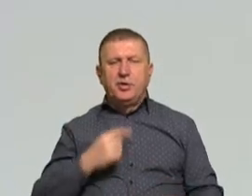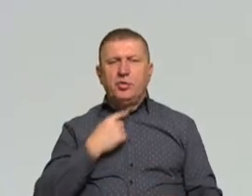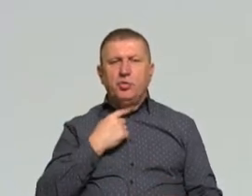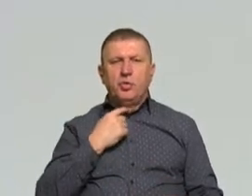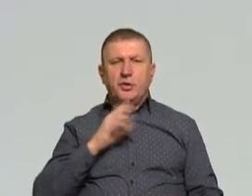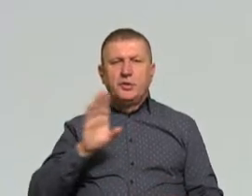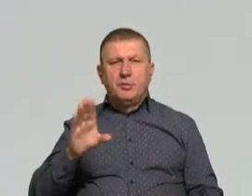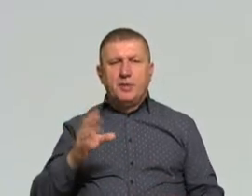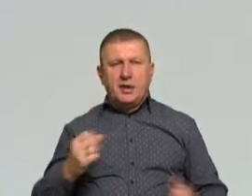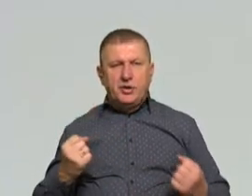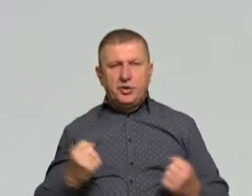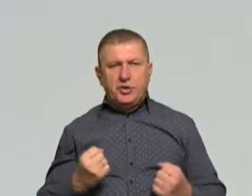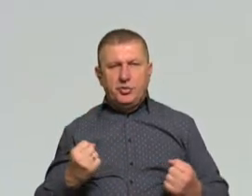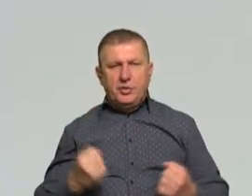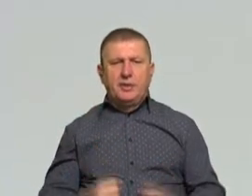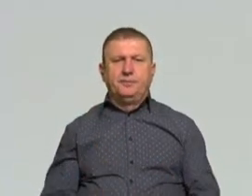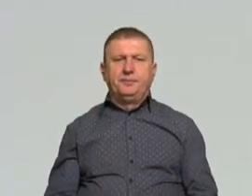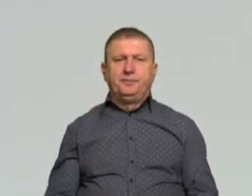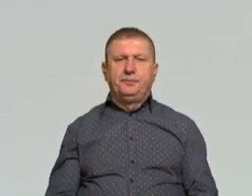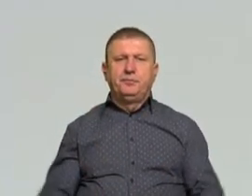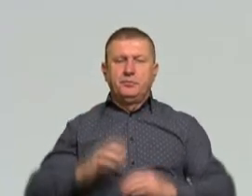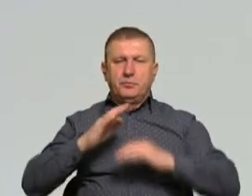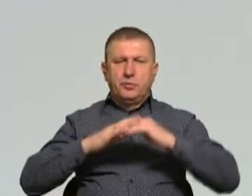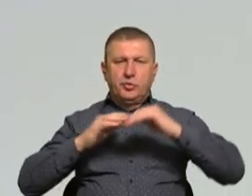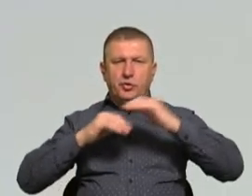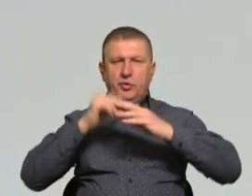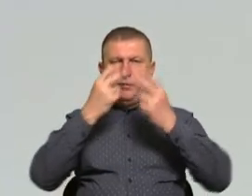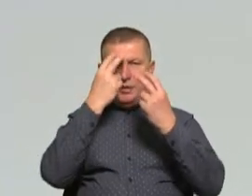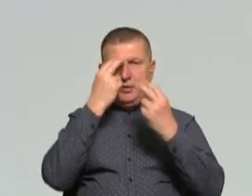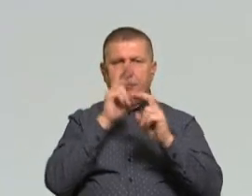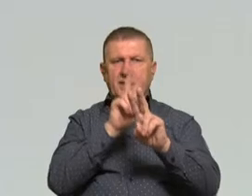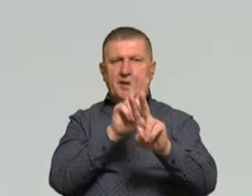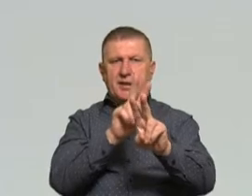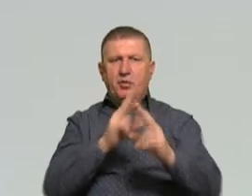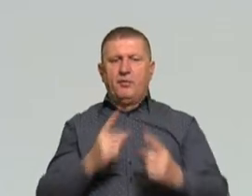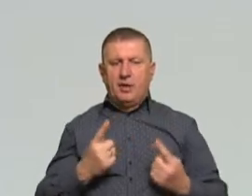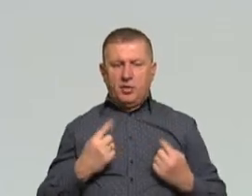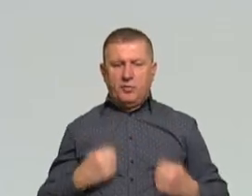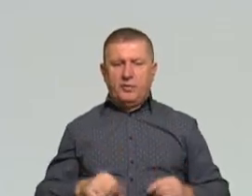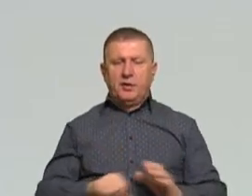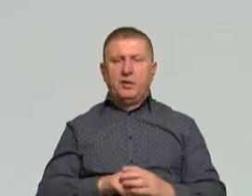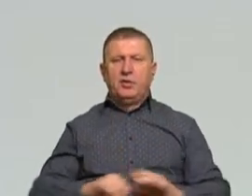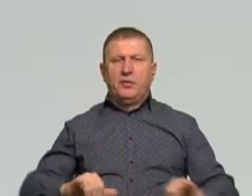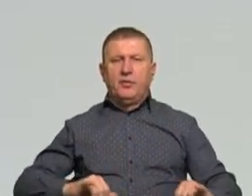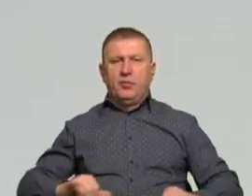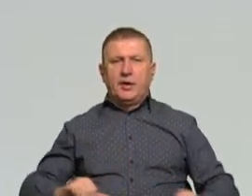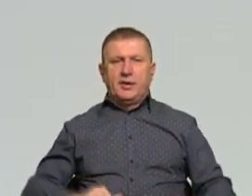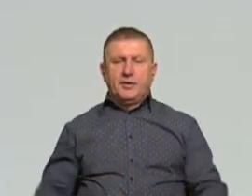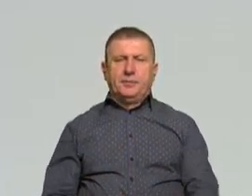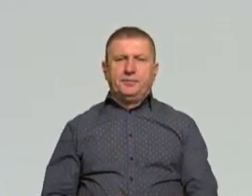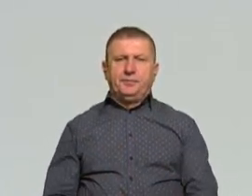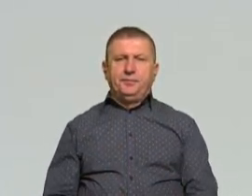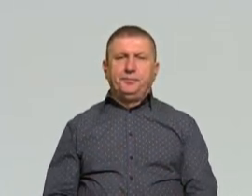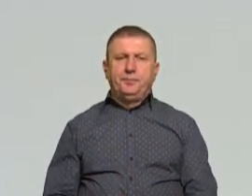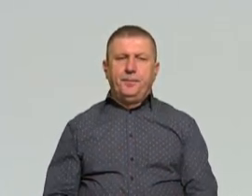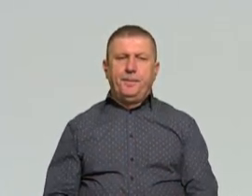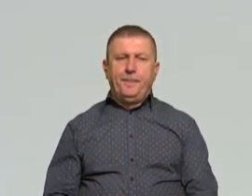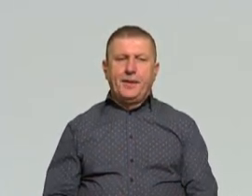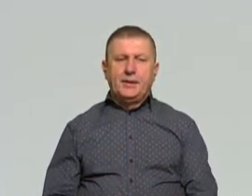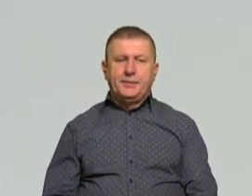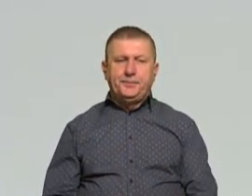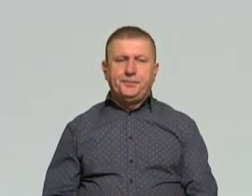siłę i oczywiście budowanie tego zaufania obywateli do władz, do organów administracji publicznej.